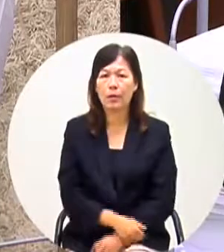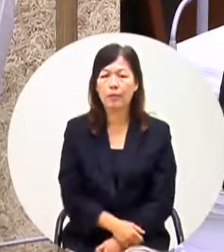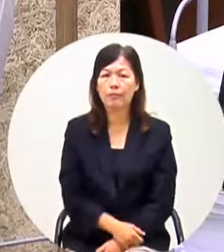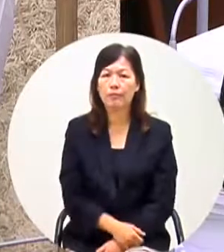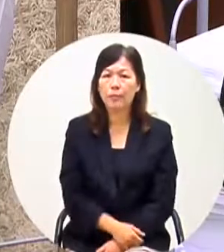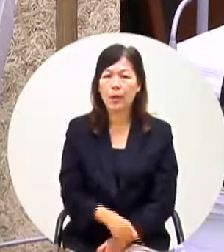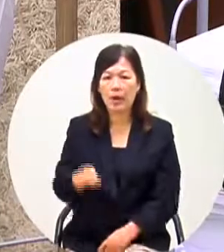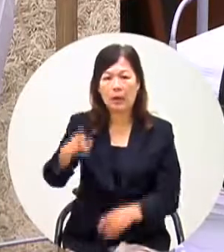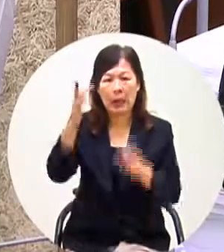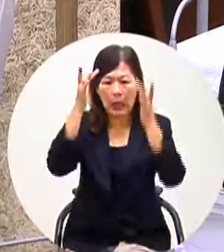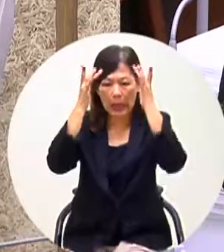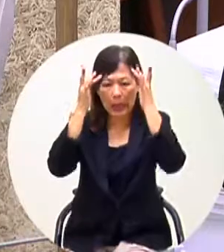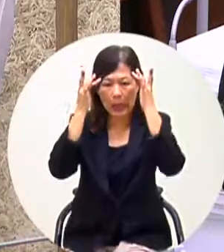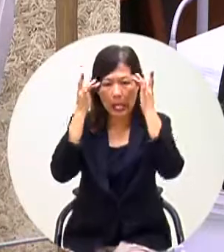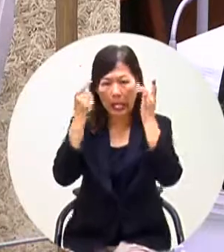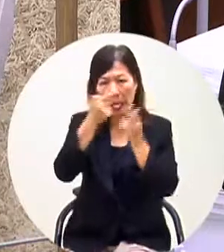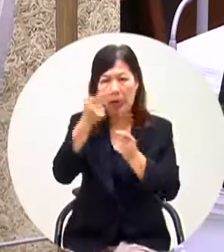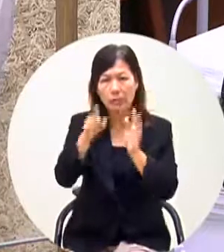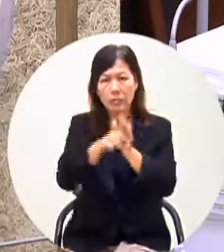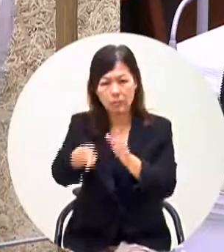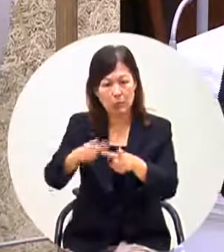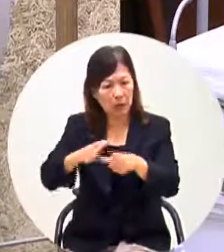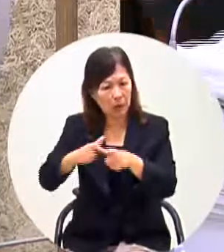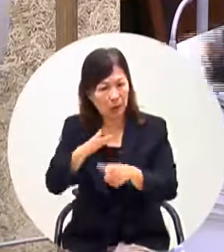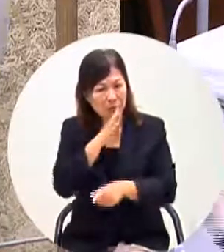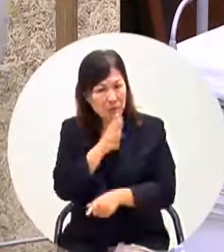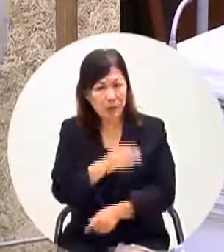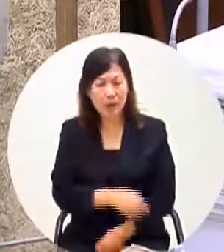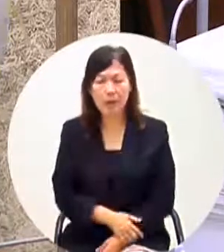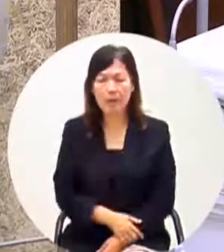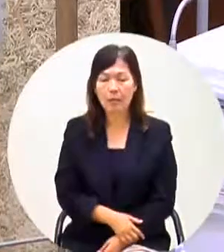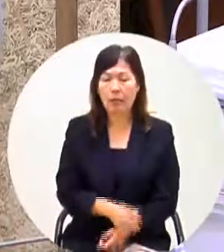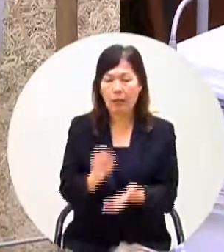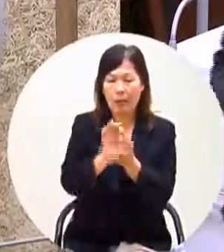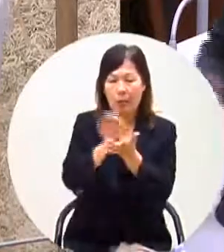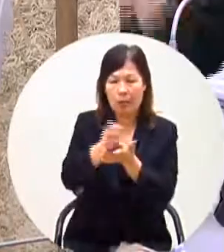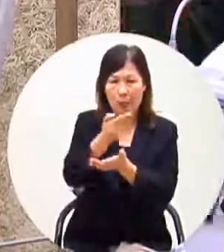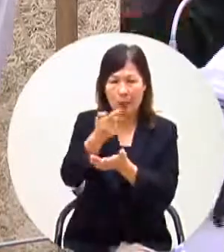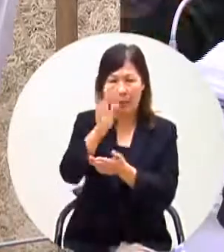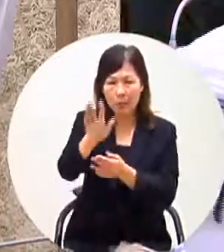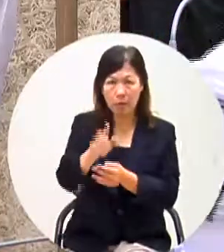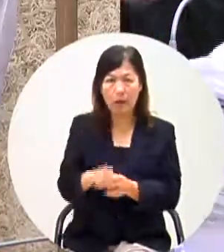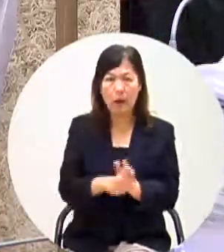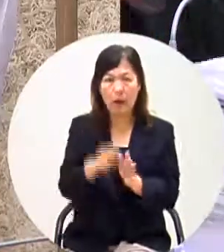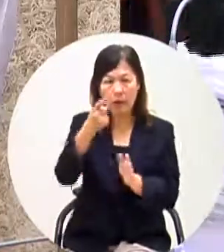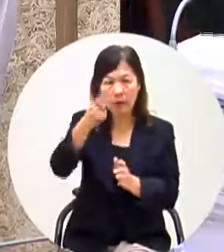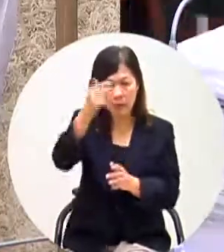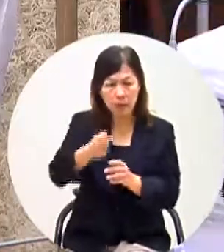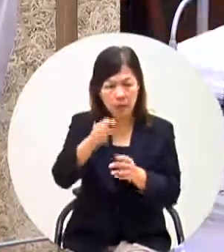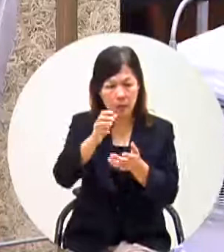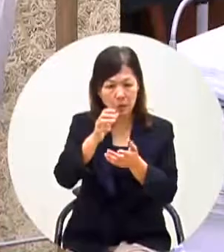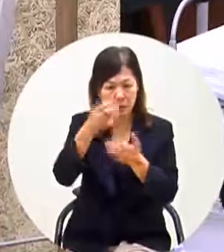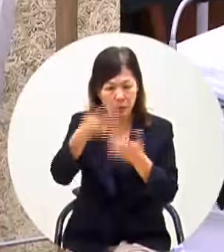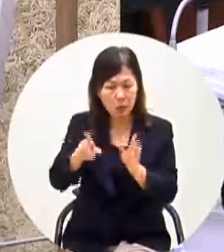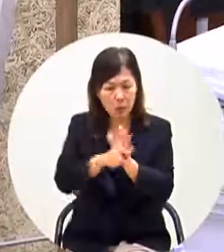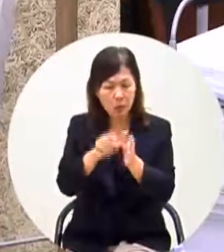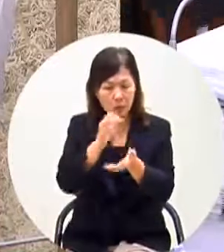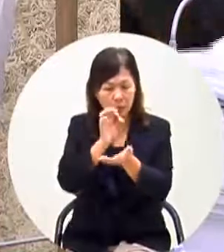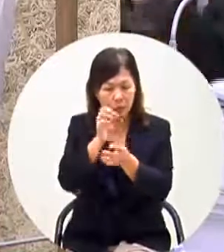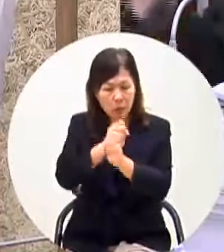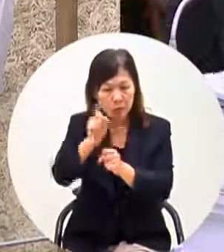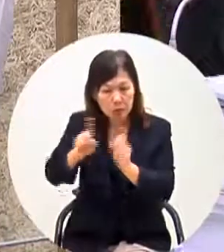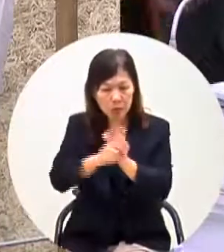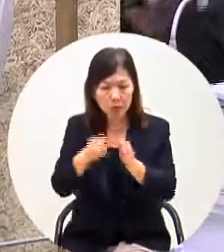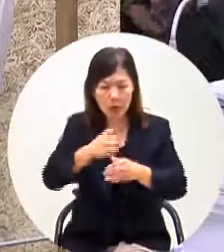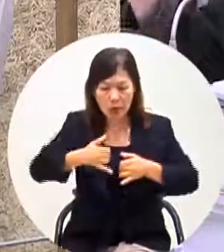个地方叫公园，花了我们百姓1亿多。一亿多，你知道可以做多少事情了吗？一亿多可以铺几条道路，你知道吗？